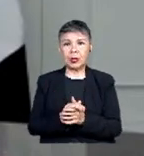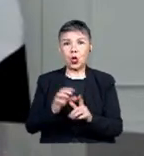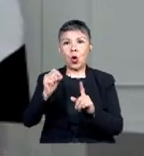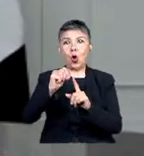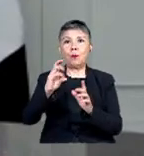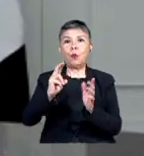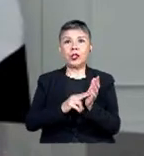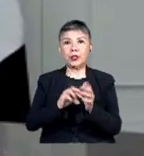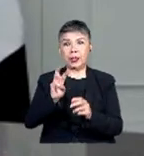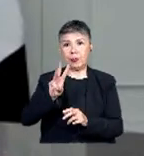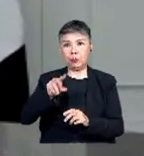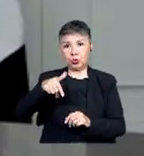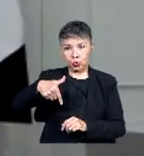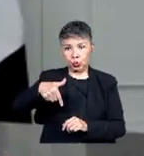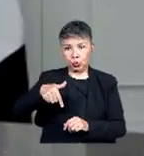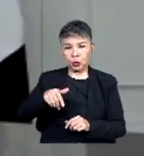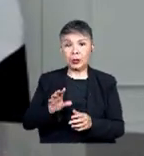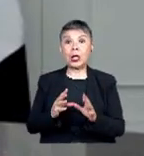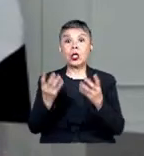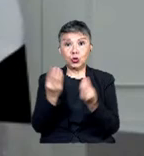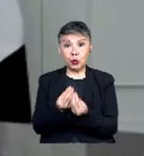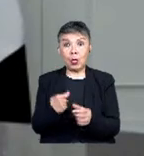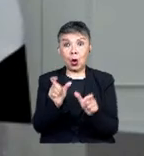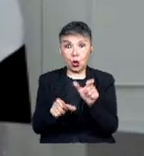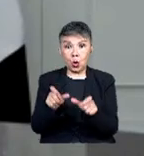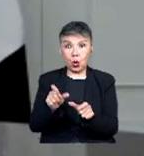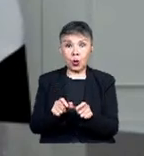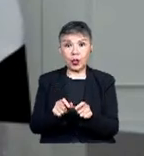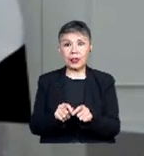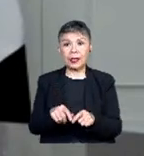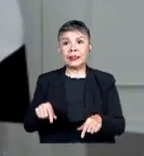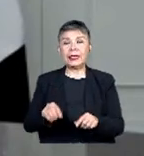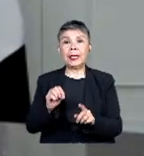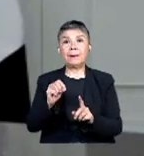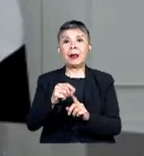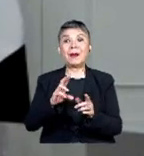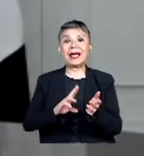PON 37, orangnya juga ini hanya sekitar